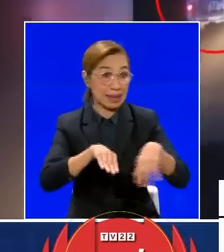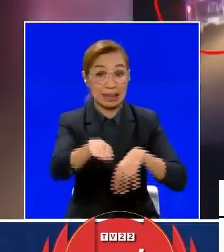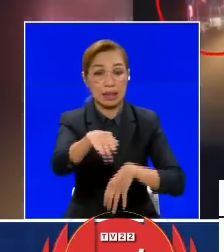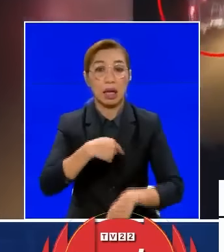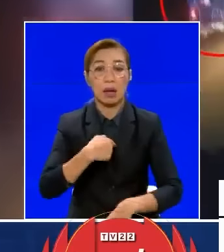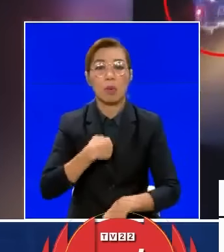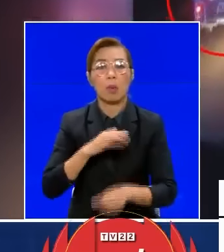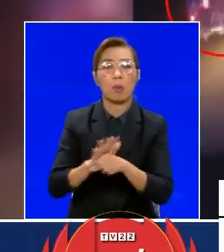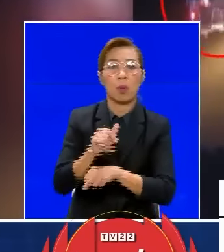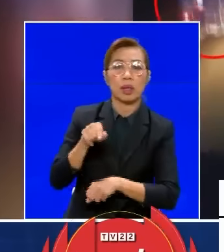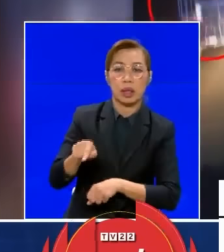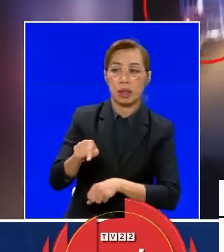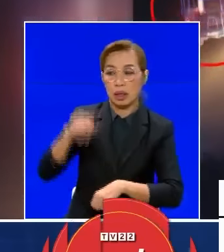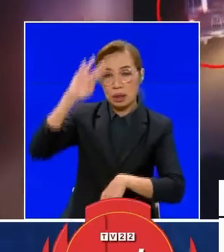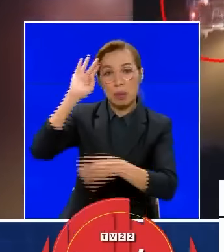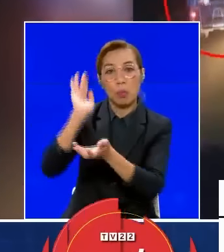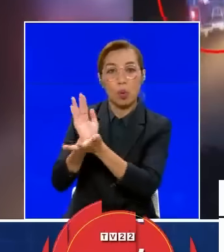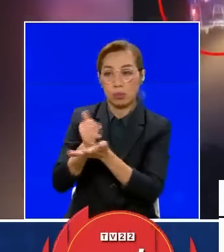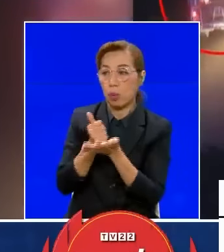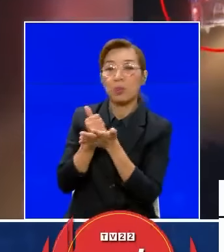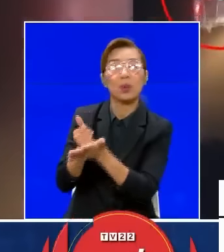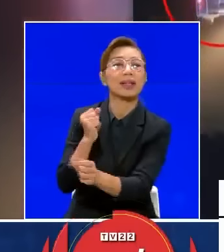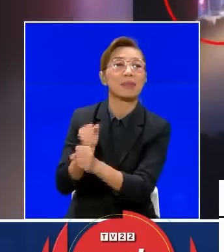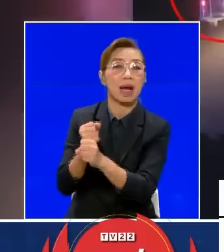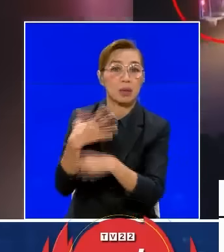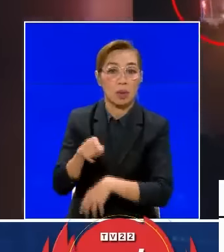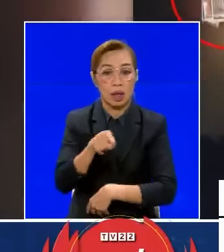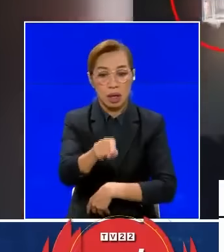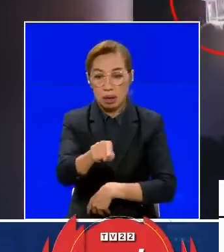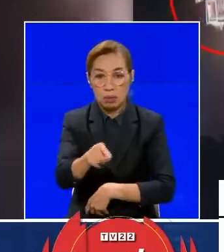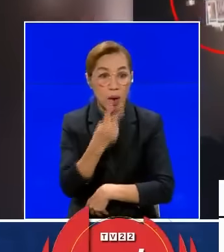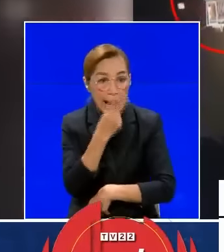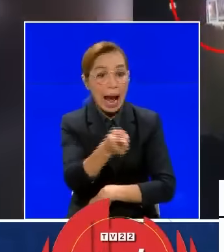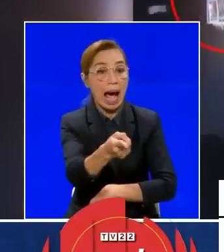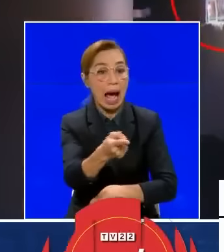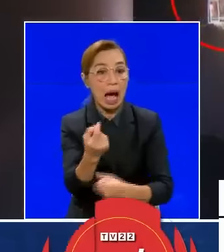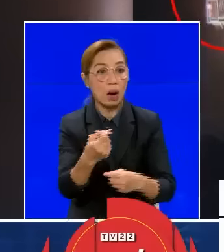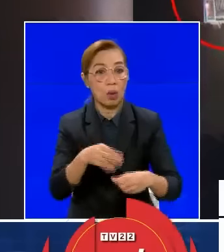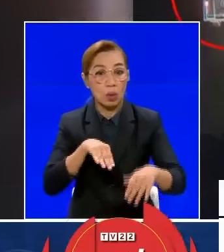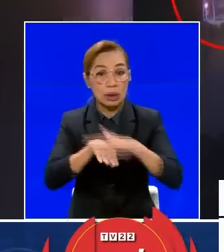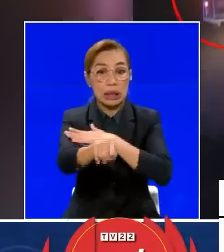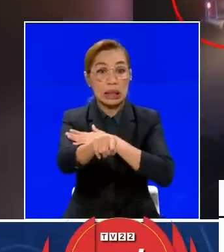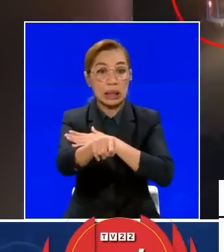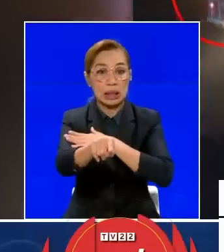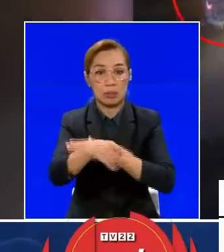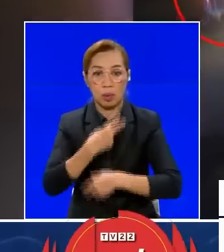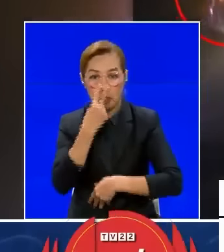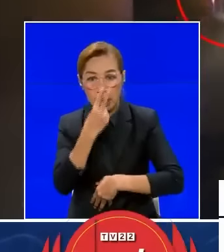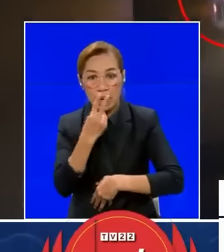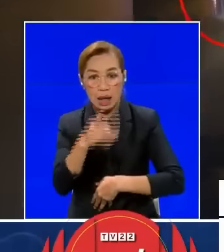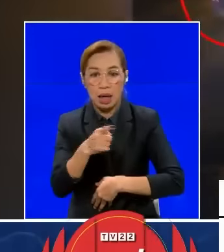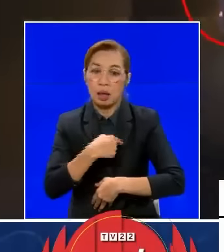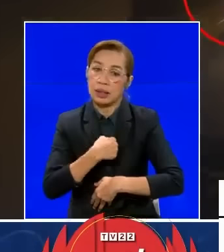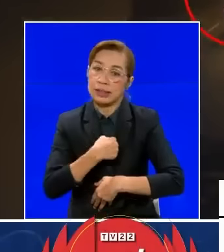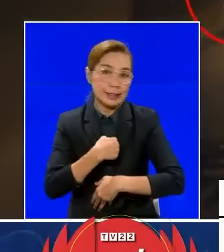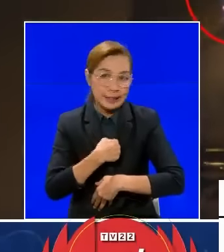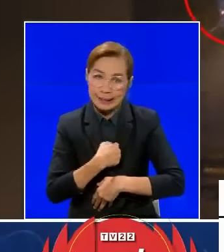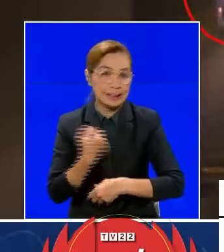ผมอ่ะช่วยเจ้าหน้าที่สภ.ที่นั่นอยู่แล้ว ครับ เกิดเหตุซึ่งหน้าก็เลยเราก็เลยเป็นว่า ตาม เห็นแล้วมันอดที่จะช่วยไม่